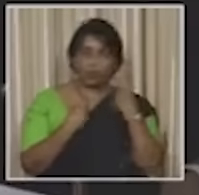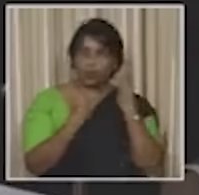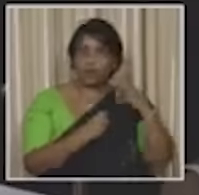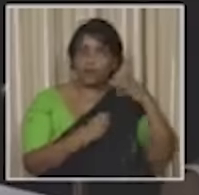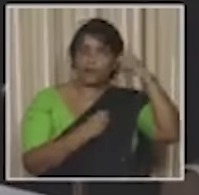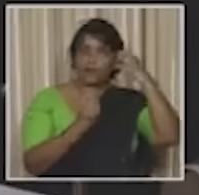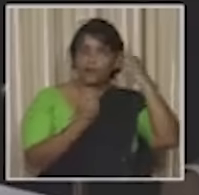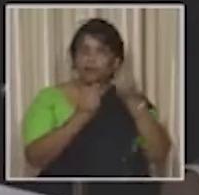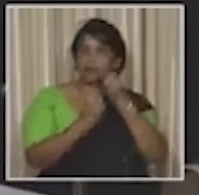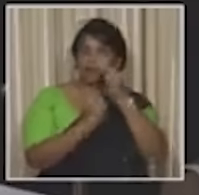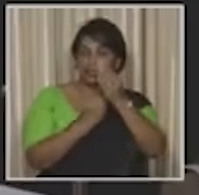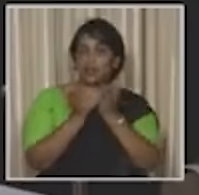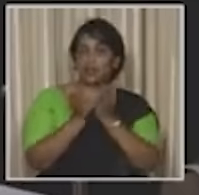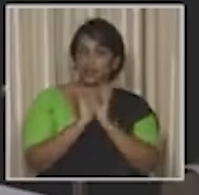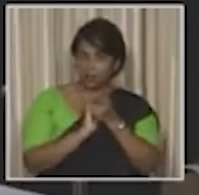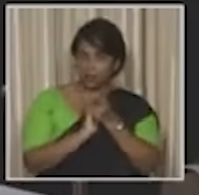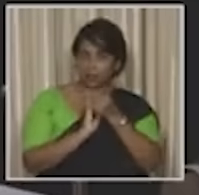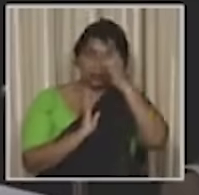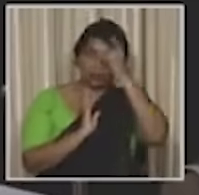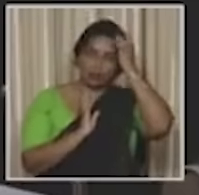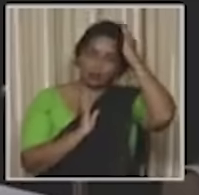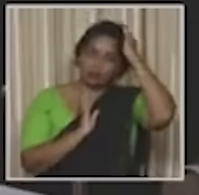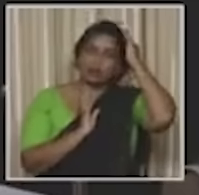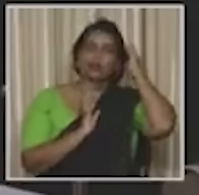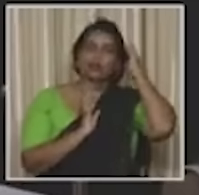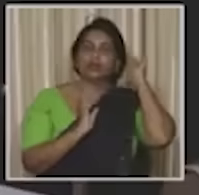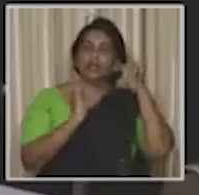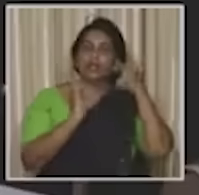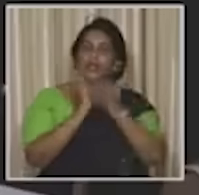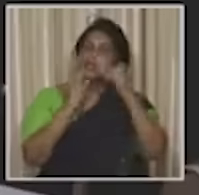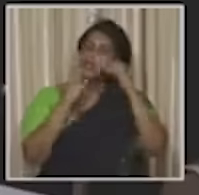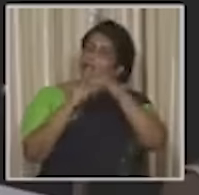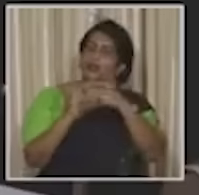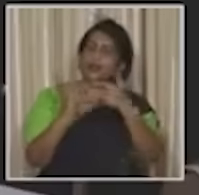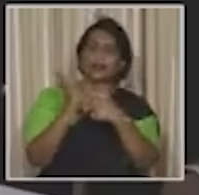විදුලි අපි ලබා දිය යුතු ඉන්දියාවට කියලා ඉන්දියාව ඇතුලේ ටෙන්ඩර් කැඳවන්න